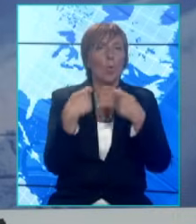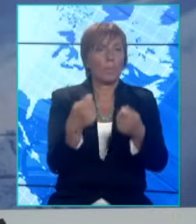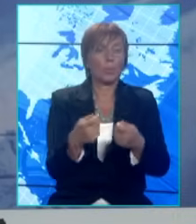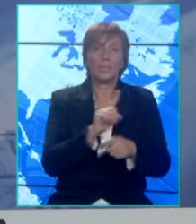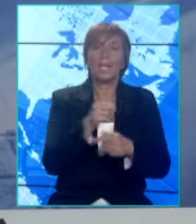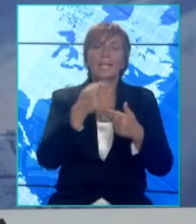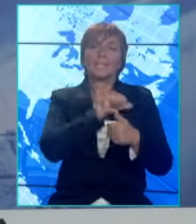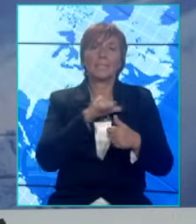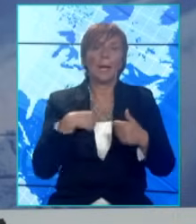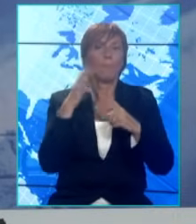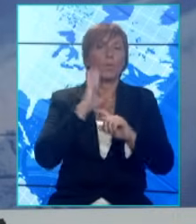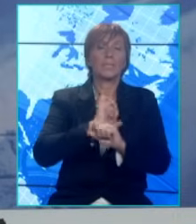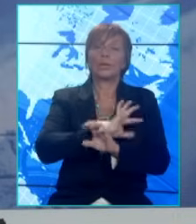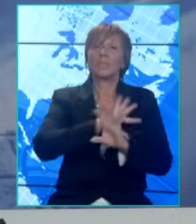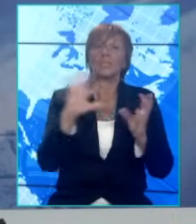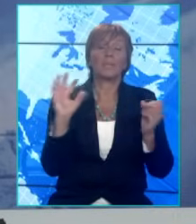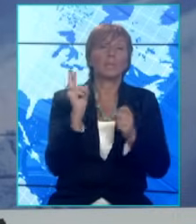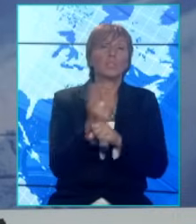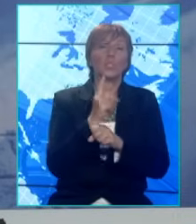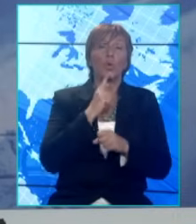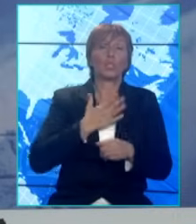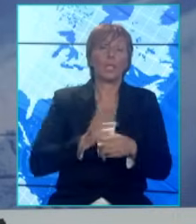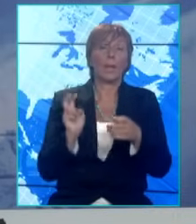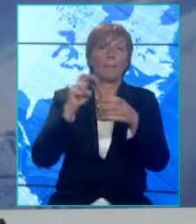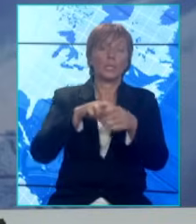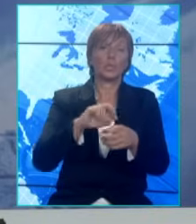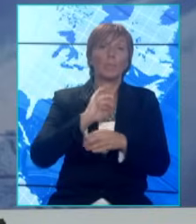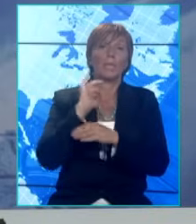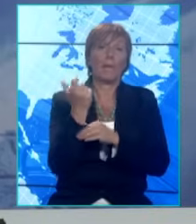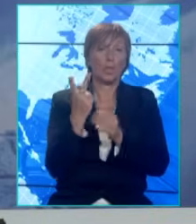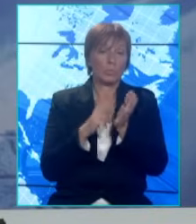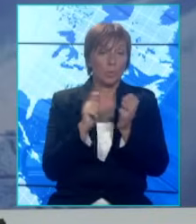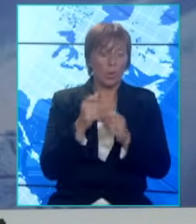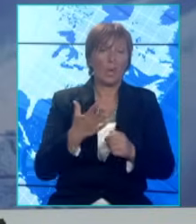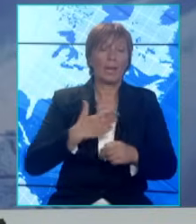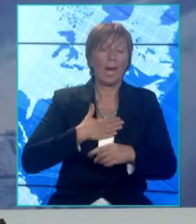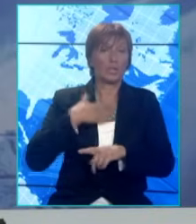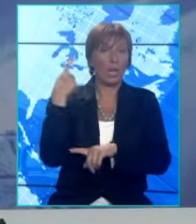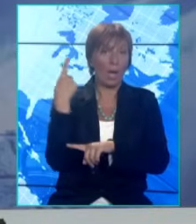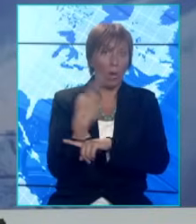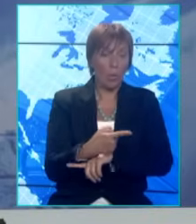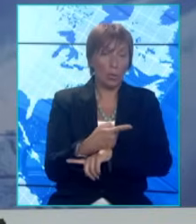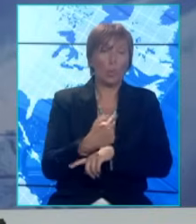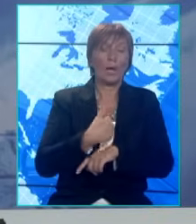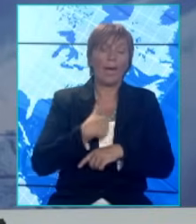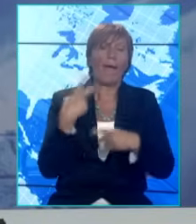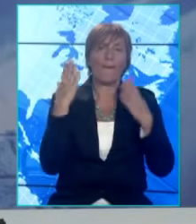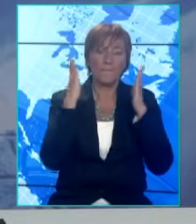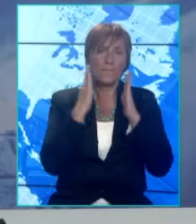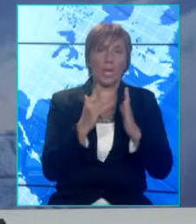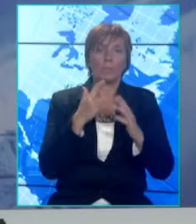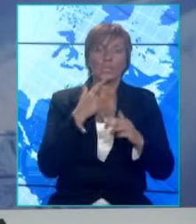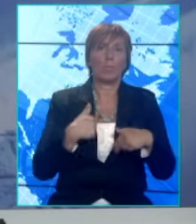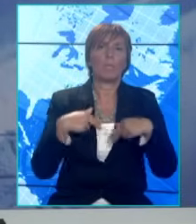samo Bosni i Hercegovini, nego svim zemljama koje žele pristupiti Europskoj uniji. Na koncu konca odluka je naša. Ja vjerujem da ćemo